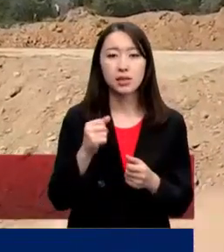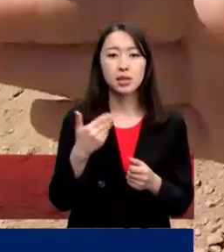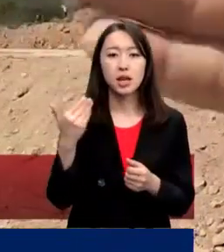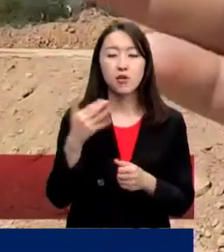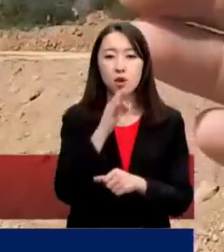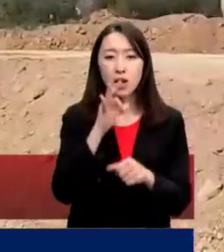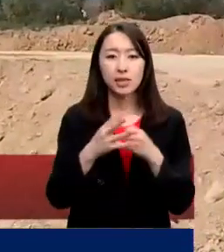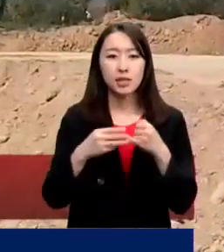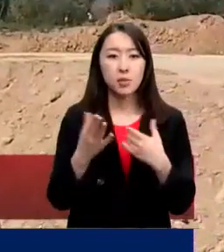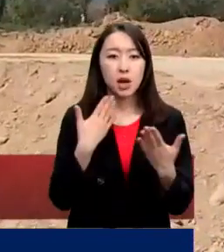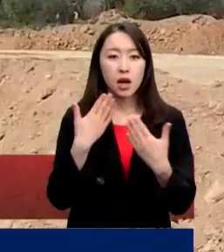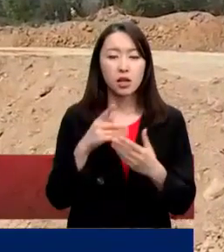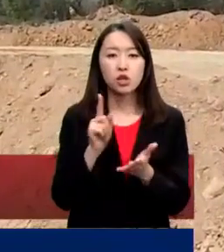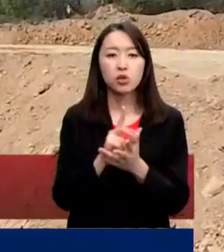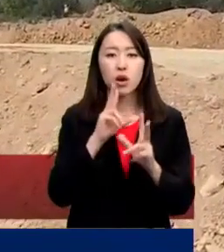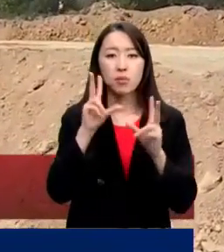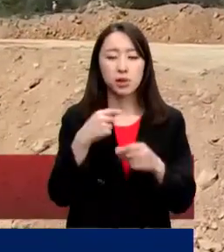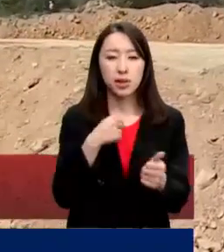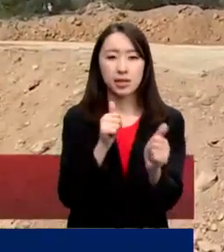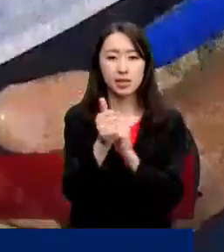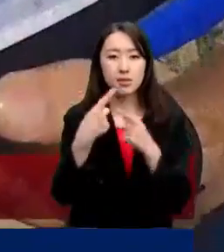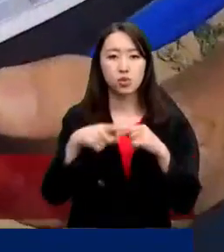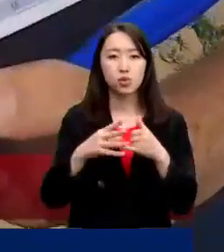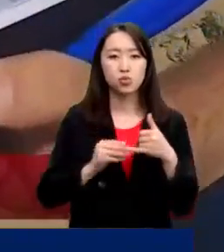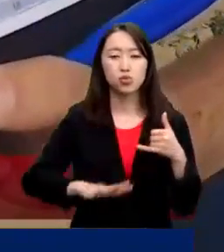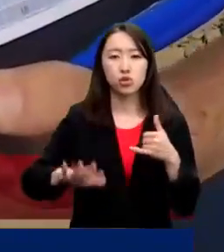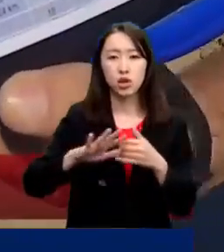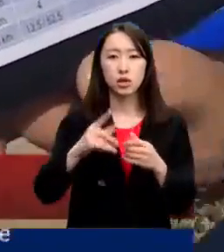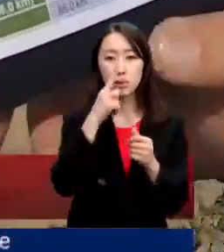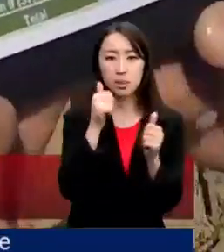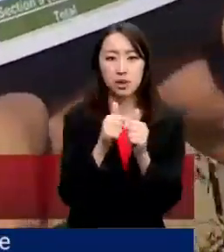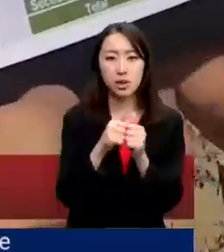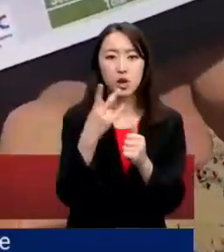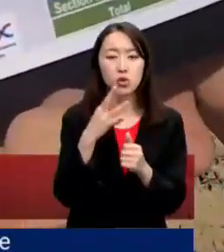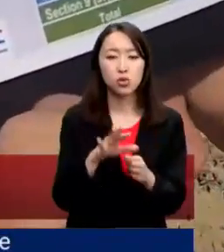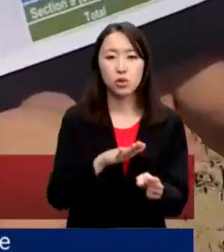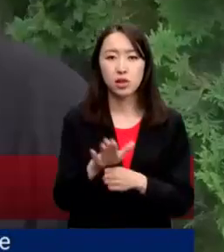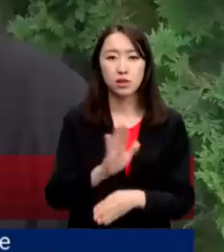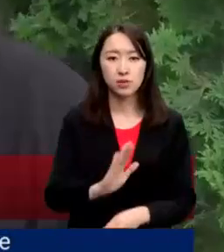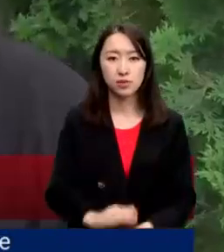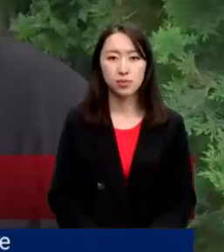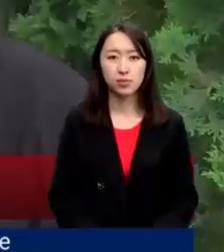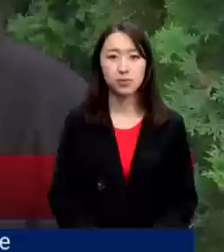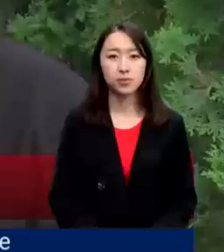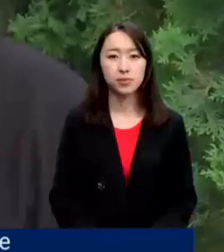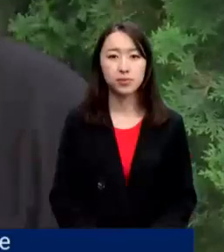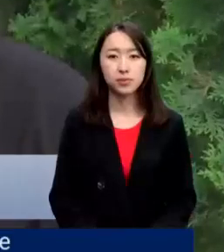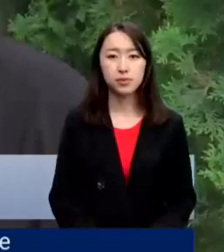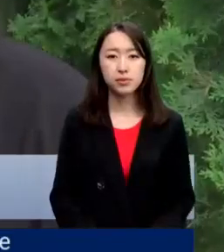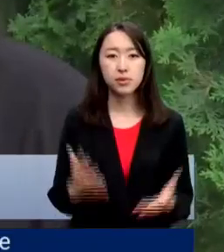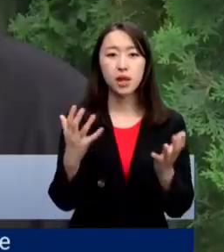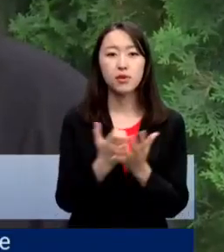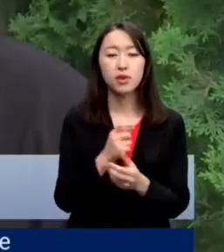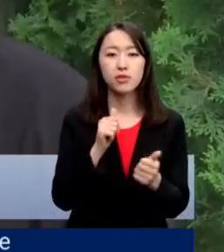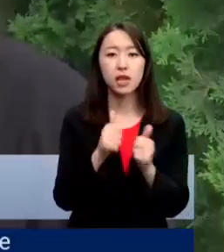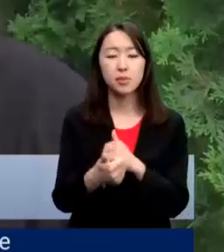земельных отношений обещало дать равноценные участки поблизости. Однако этого не произошло. Произошло такое, что